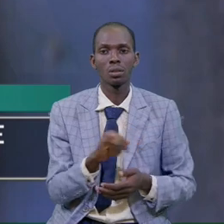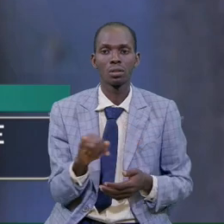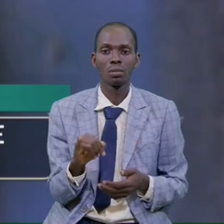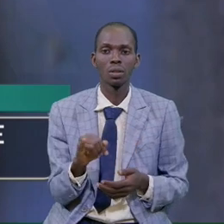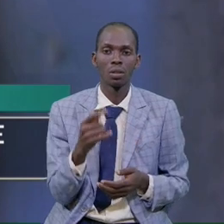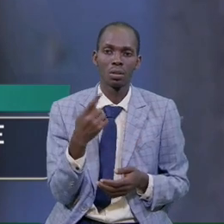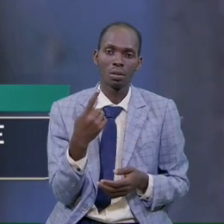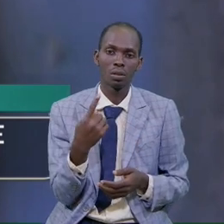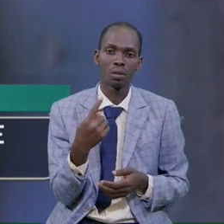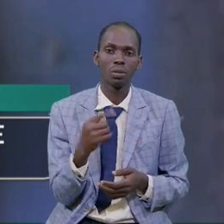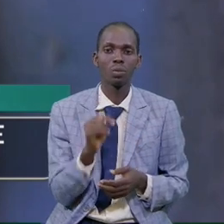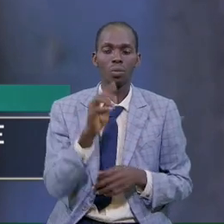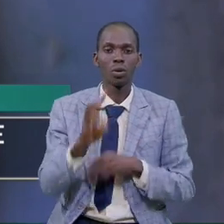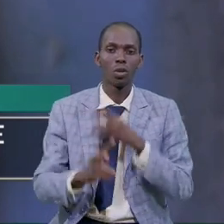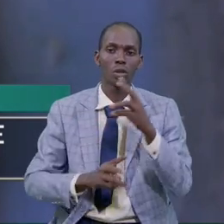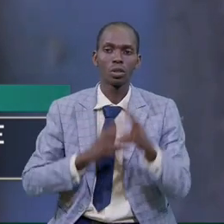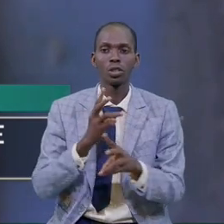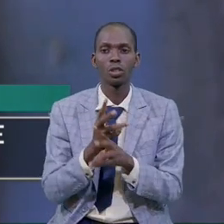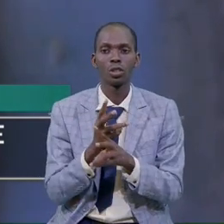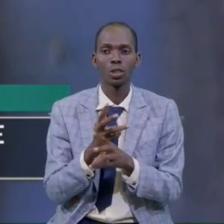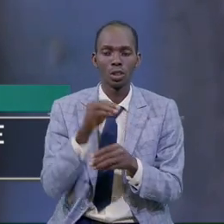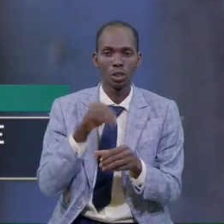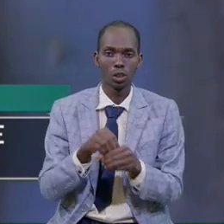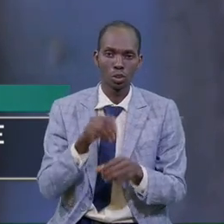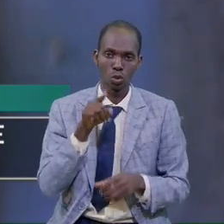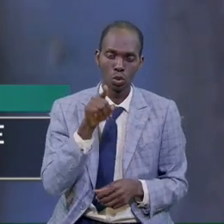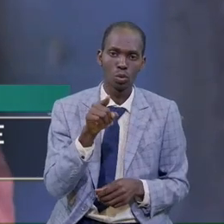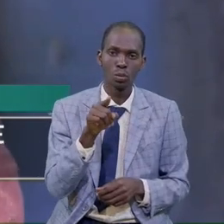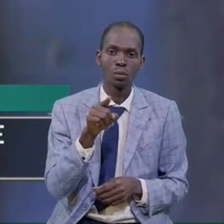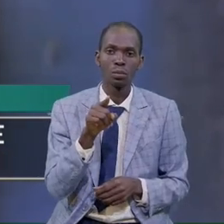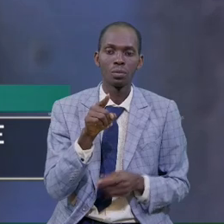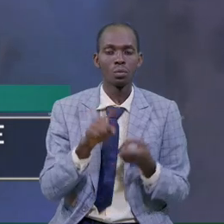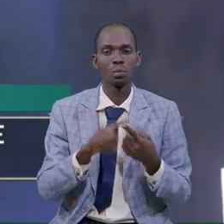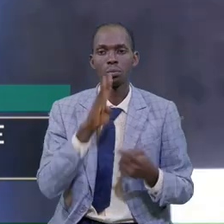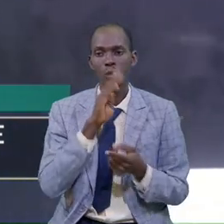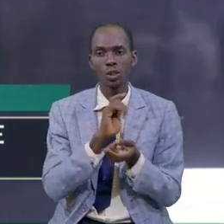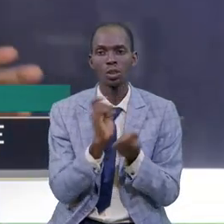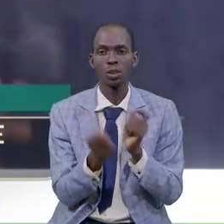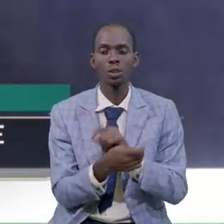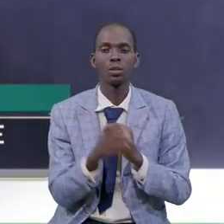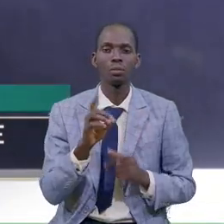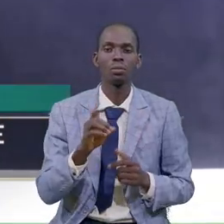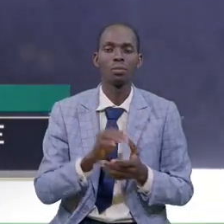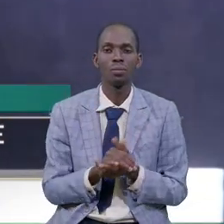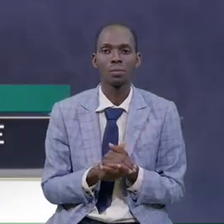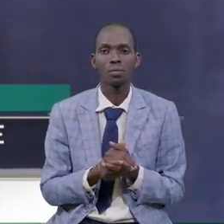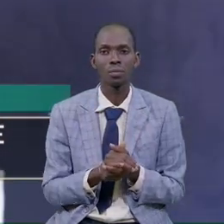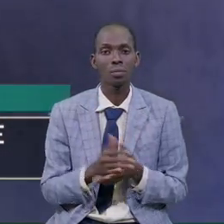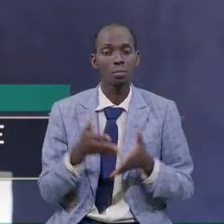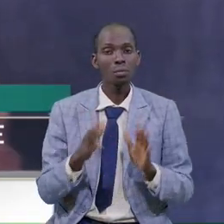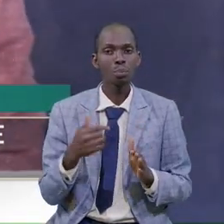Reconnaître le monde en toi a changé. Je